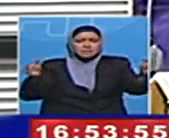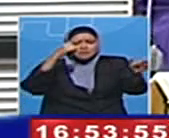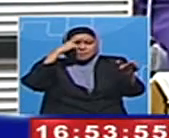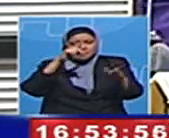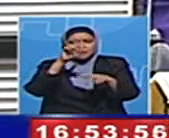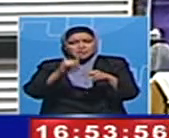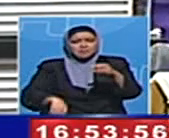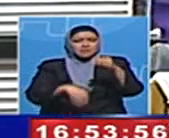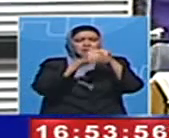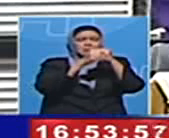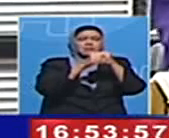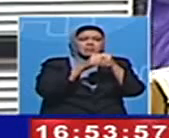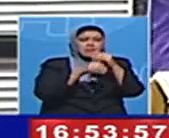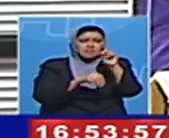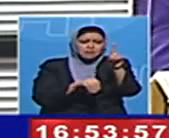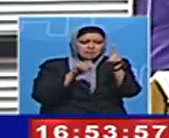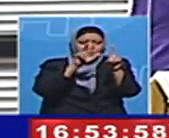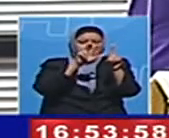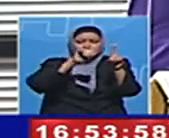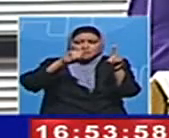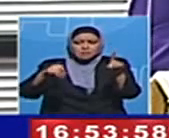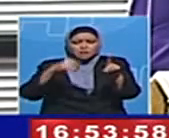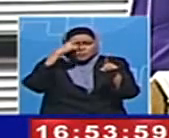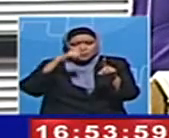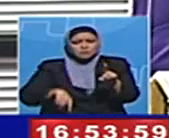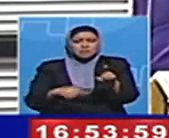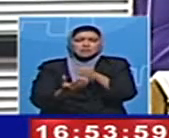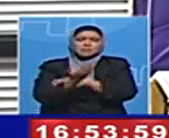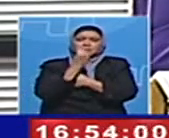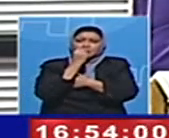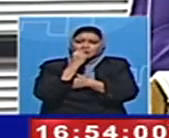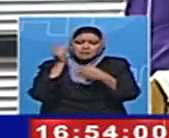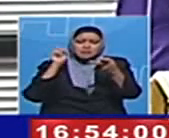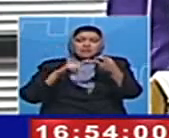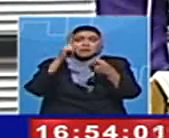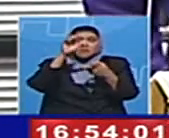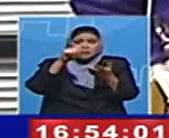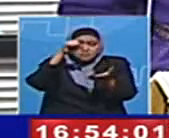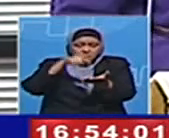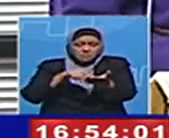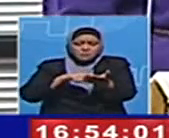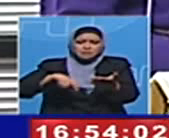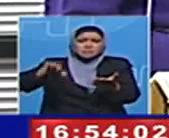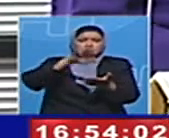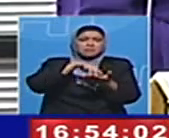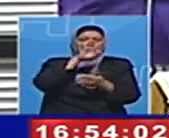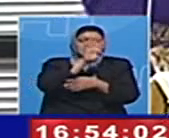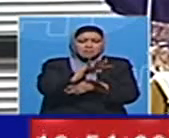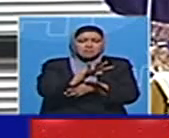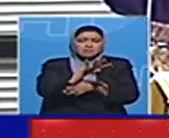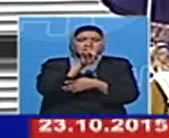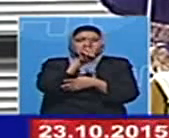r73 juta untuk sarapan pagi kos keseluhan program ini sebanyak r23